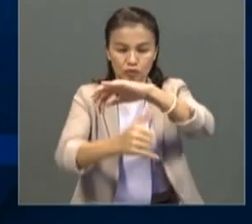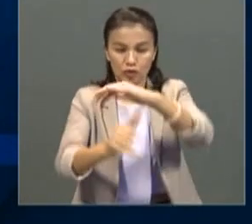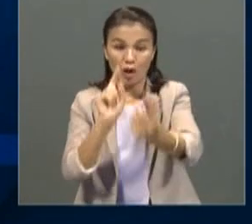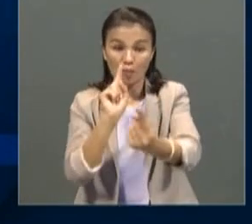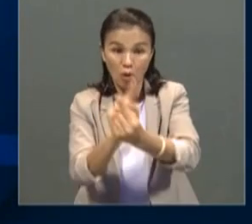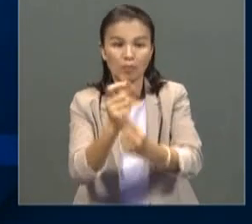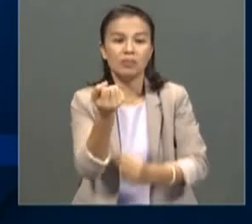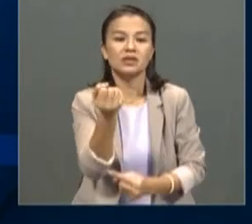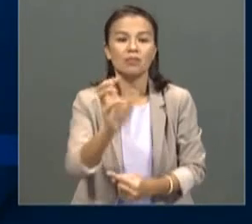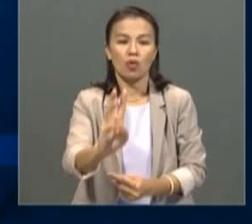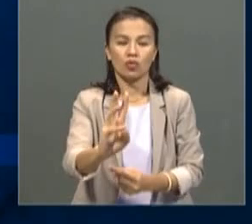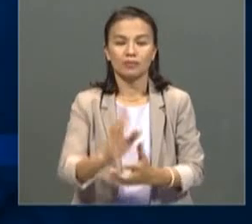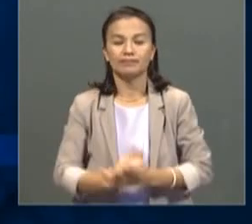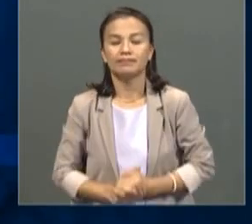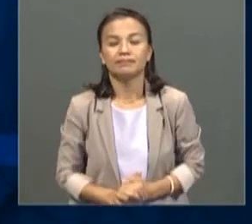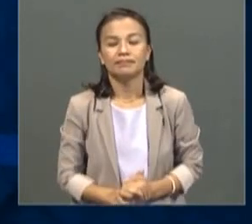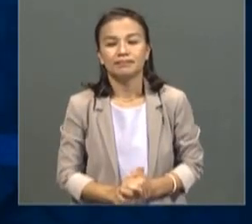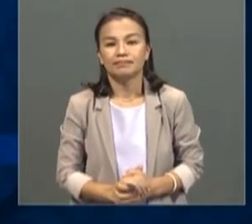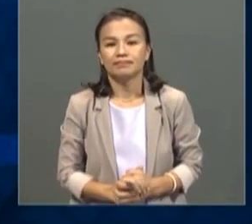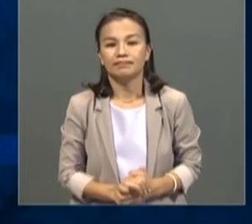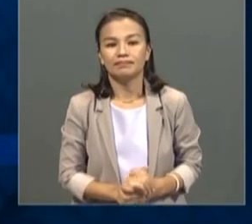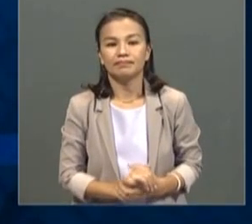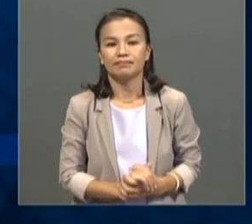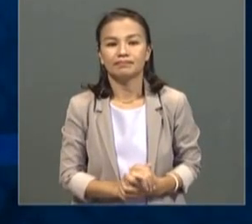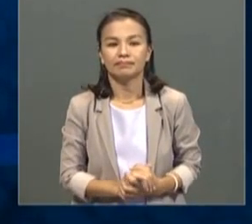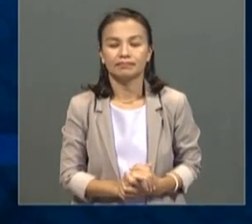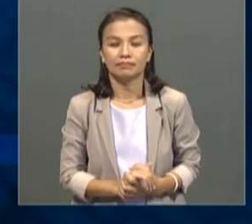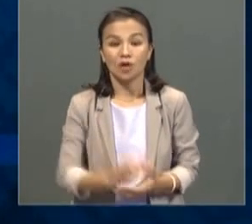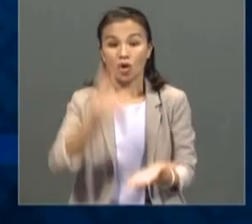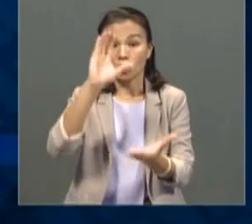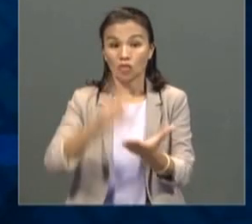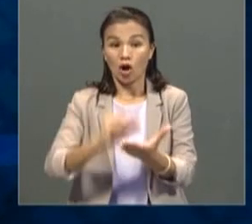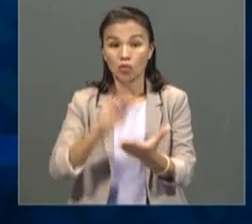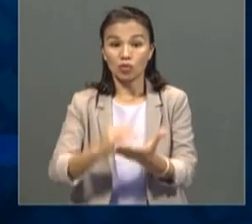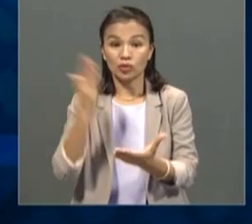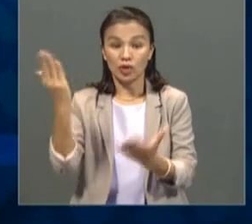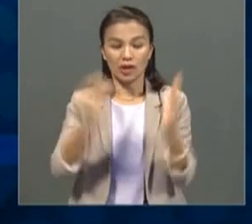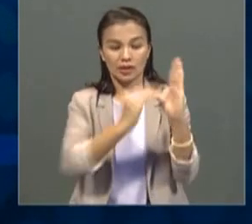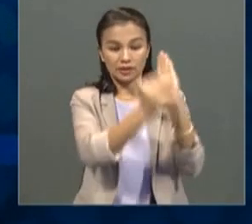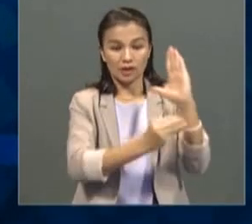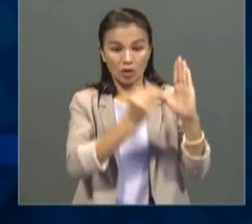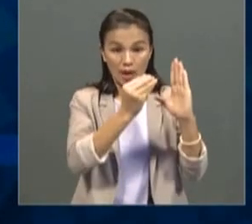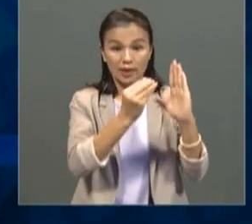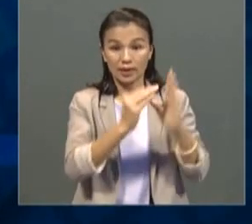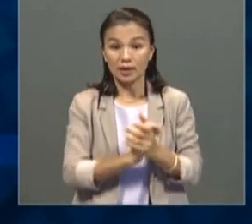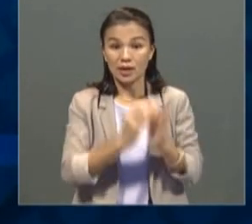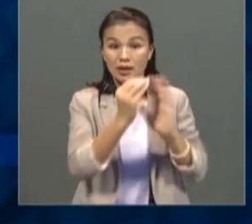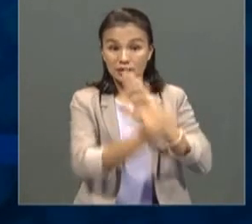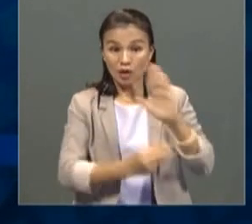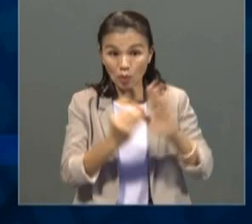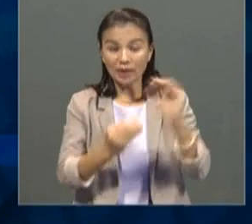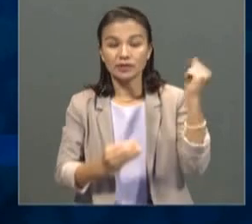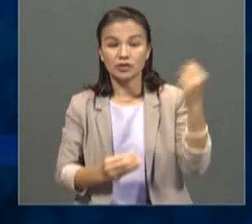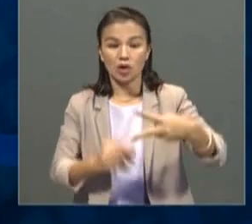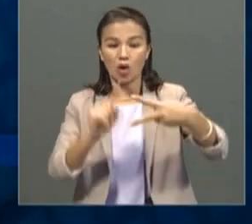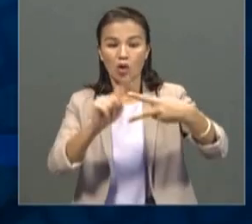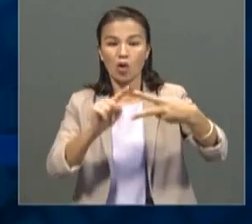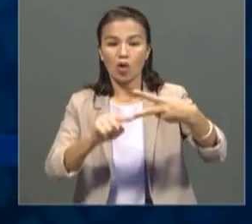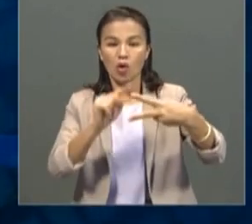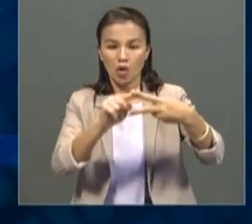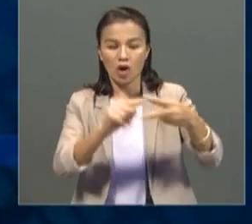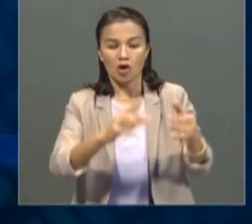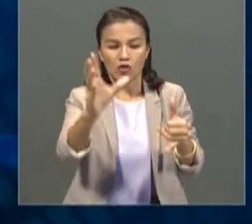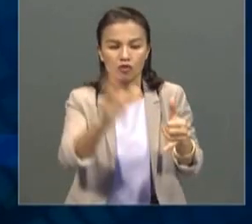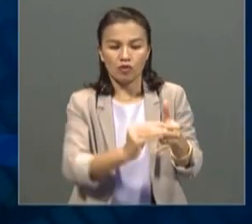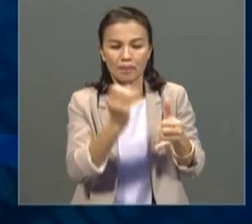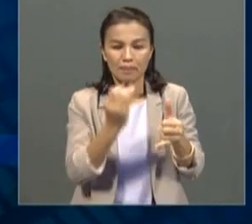ယ်ဆက်လက်ပြီးတော့ဒီအဓိကပေါ့နော်ဒီပိုးကူးစ